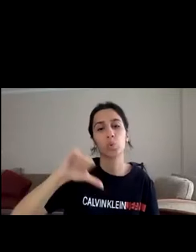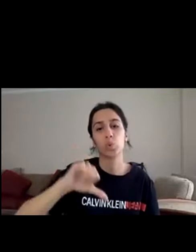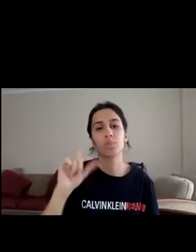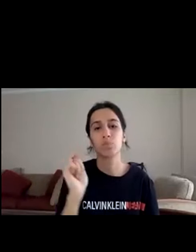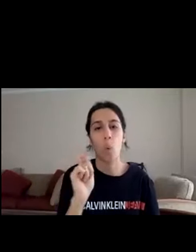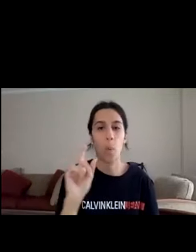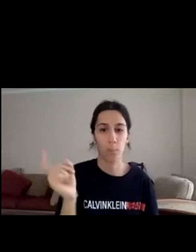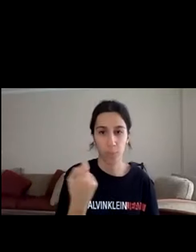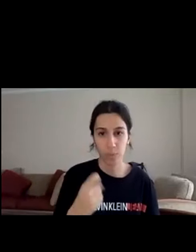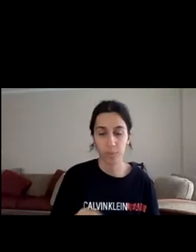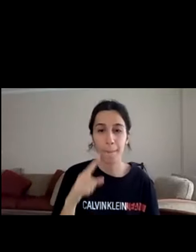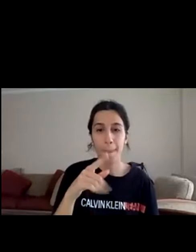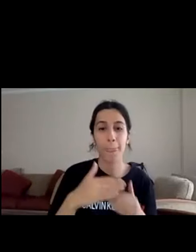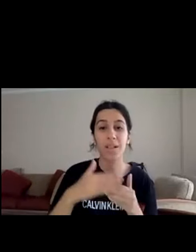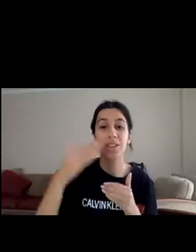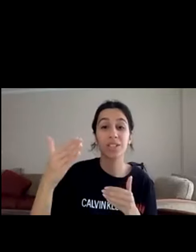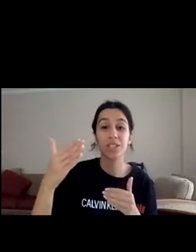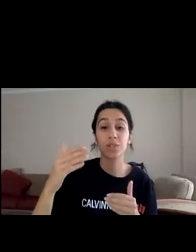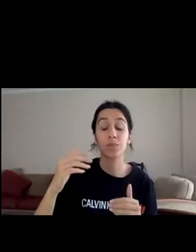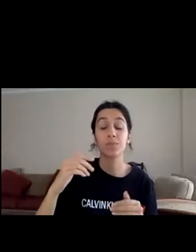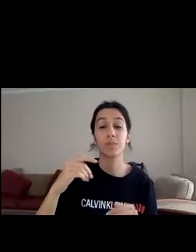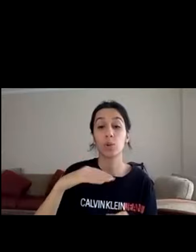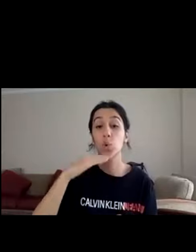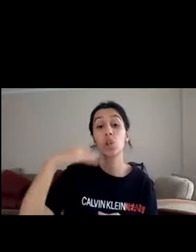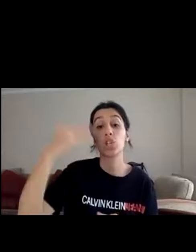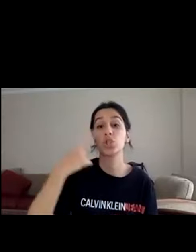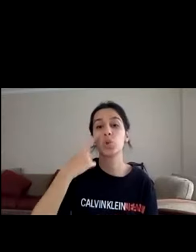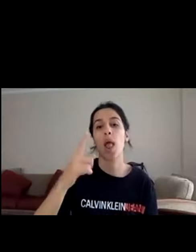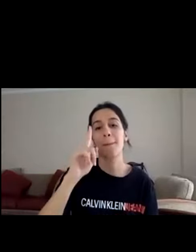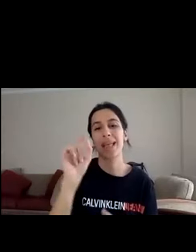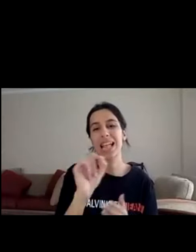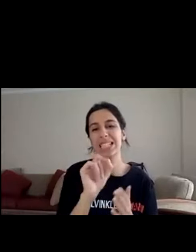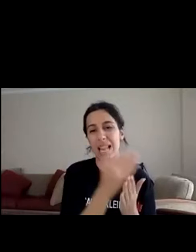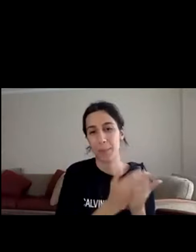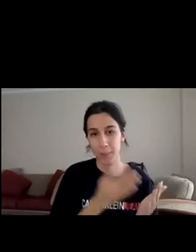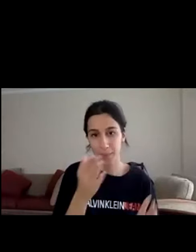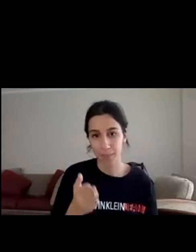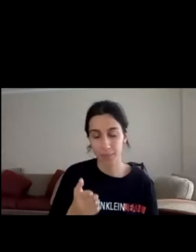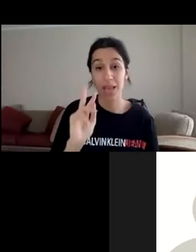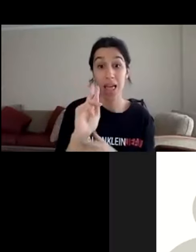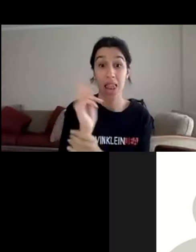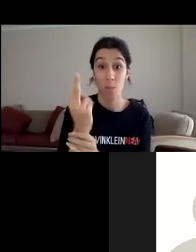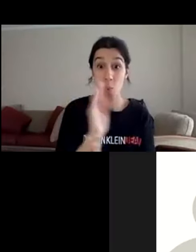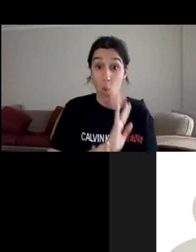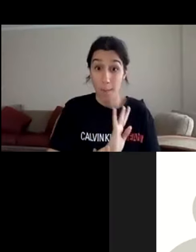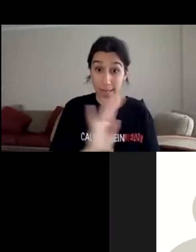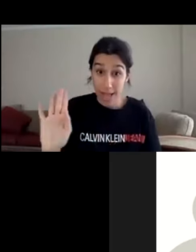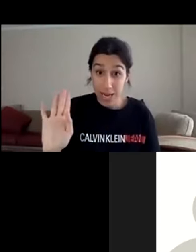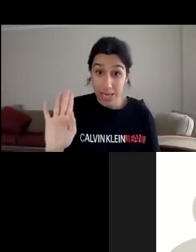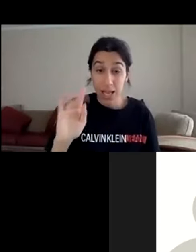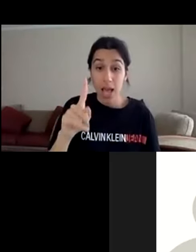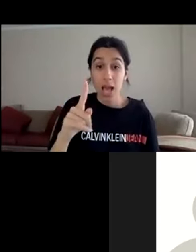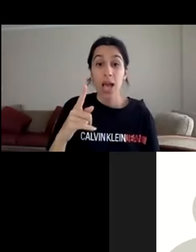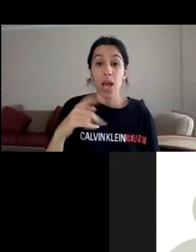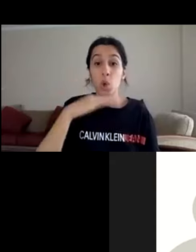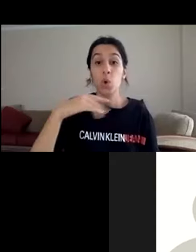bu dış, yurt dışı kaynaklı bir yazılım. Dolayısıyla rapor aldıktan sonra bunun yurt dışı kaynaklı